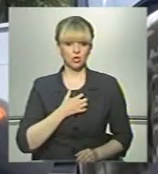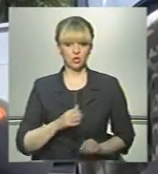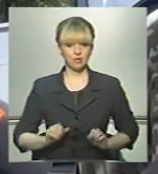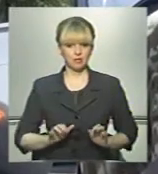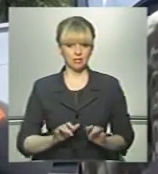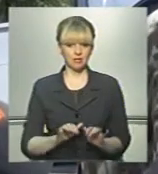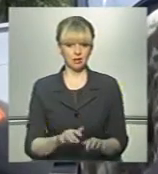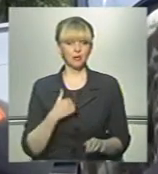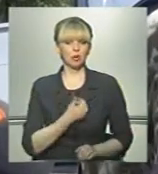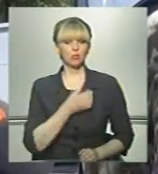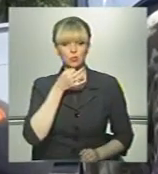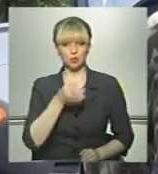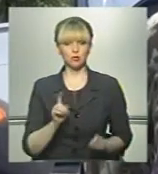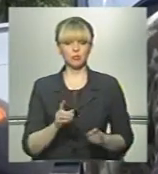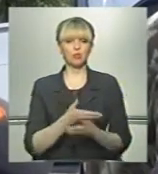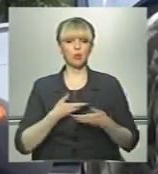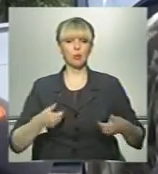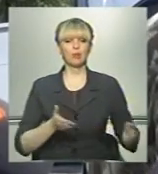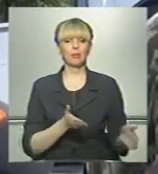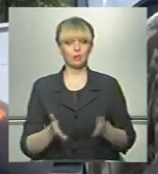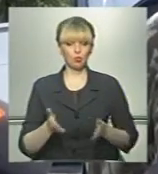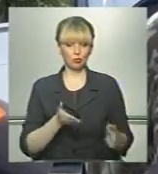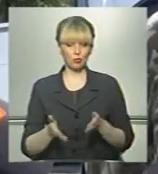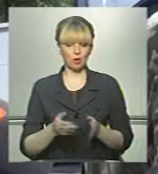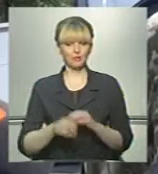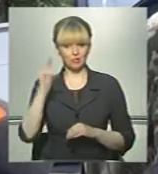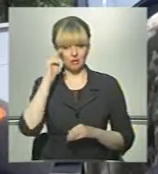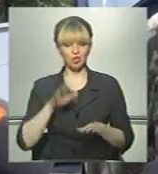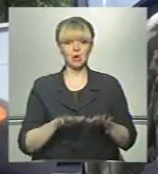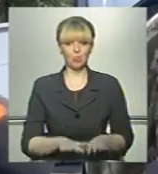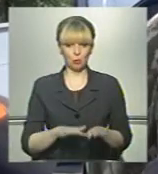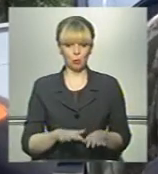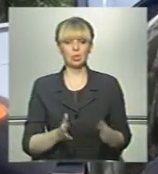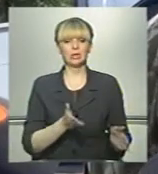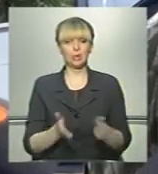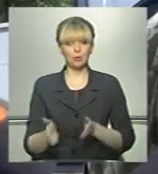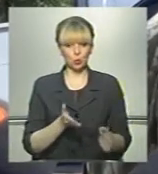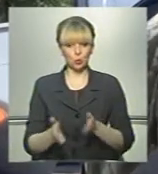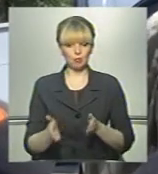захід. Значить, я хочу сказати, що ми підготували навчальні пункти, підготували